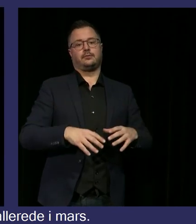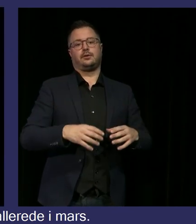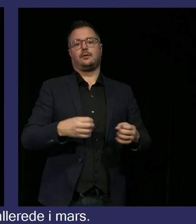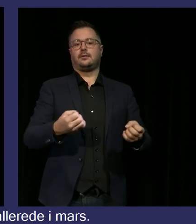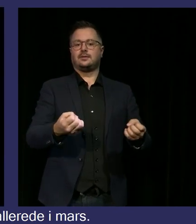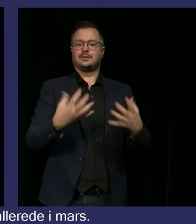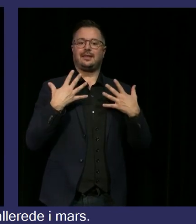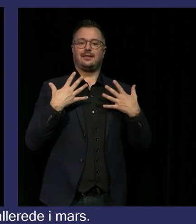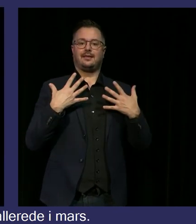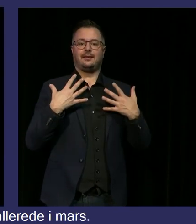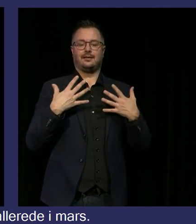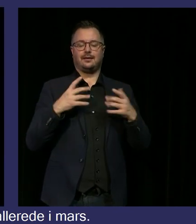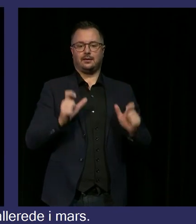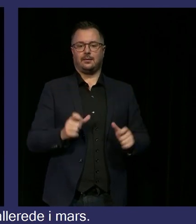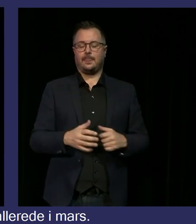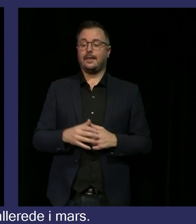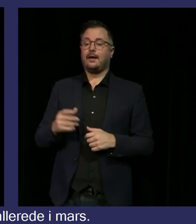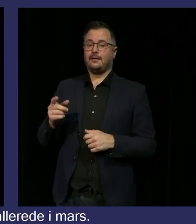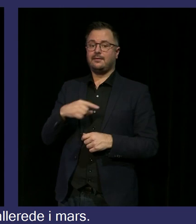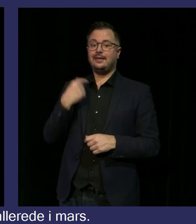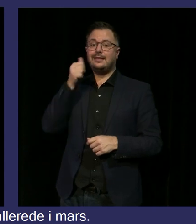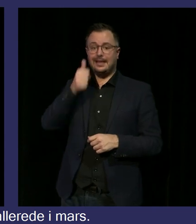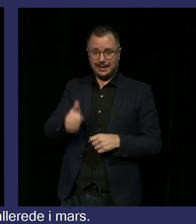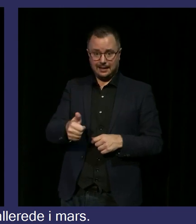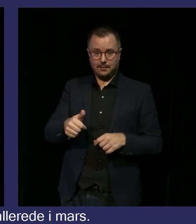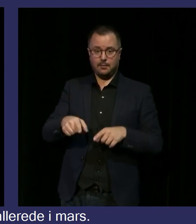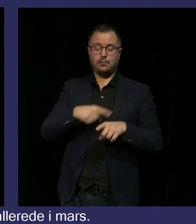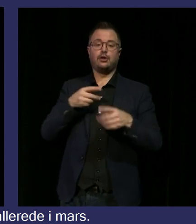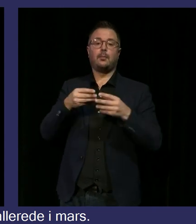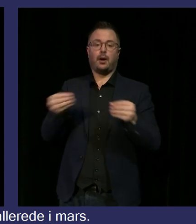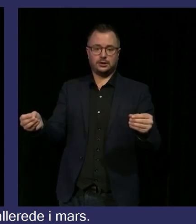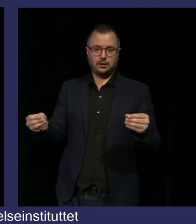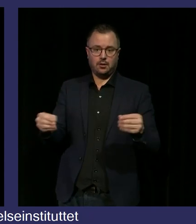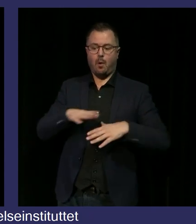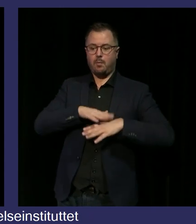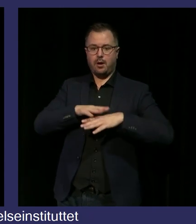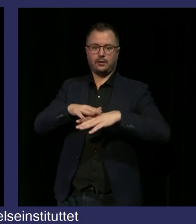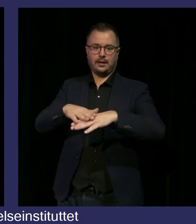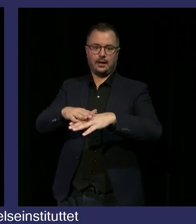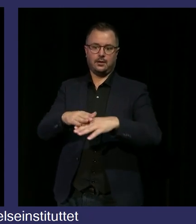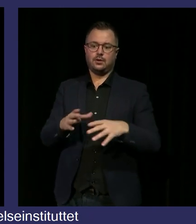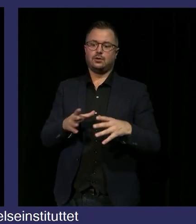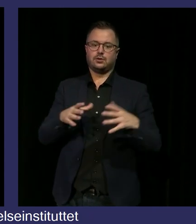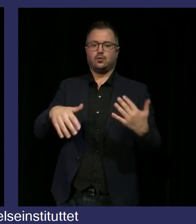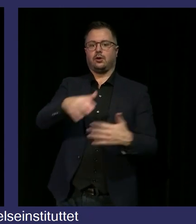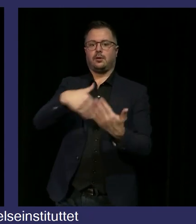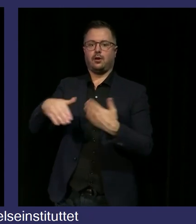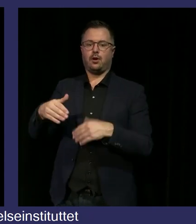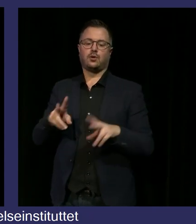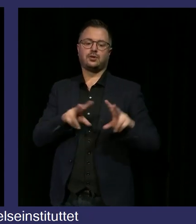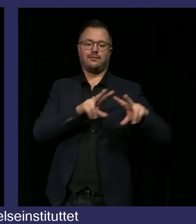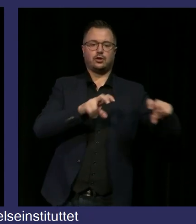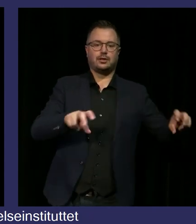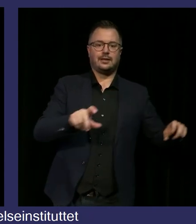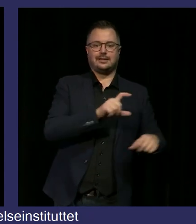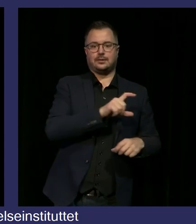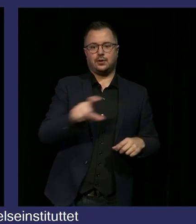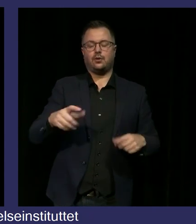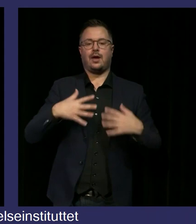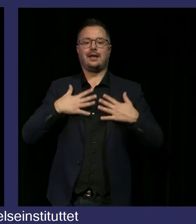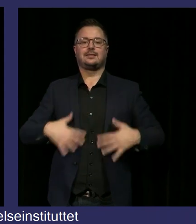var veldig tidlig ute. Jeg begynte med dette allerede I mars, og har jobbet knallhardt med det. Svære miljøer har jobbet med dette, både I Folkehelseinstituttet og I helsedirektoratet, og